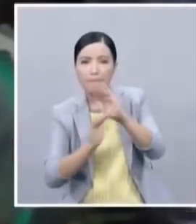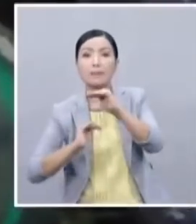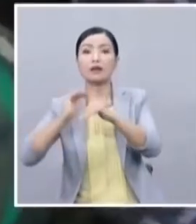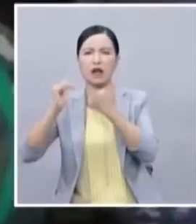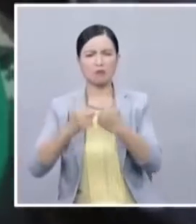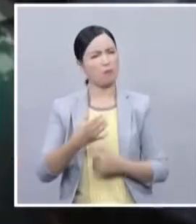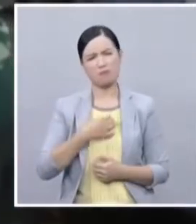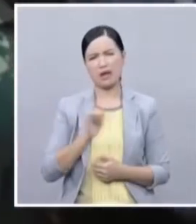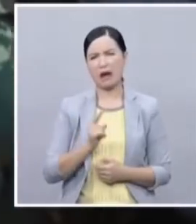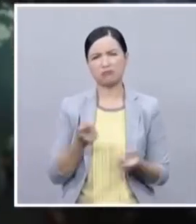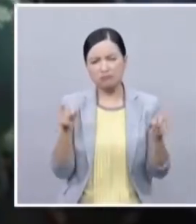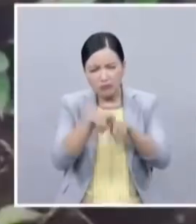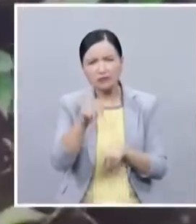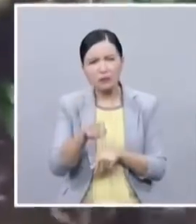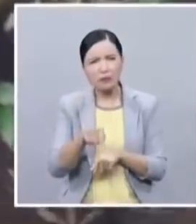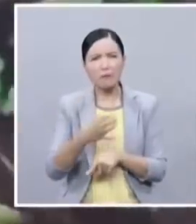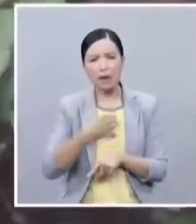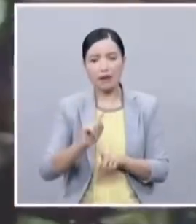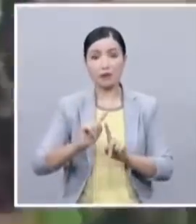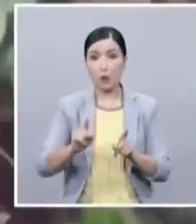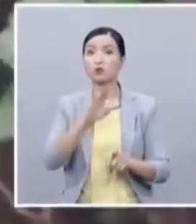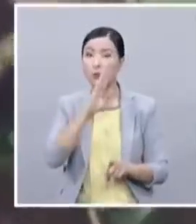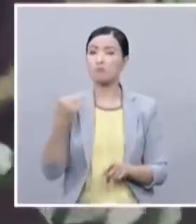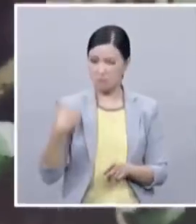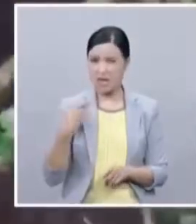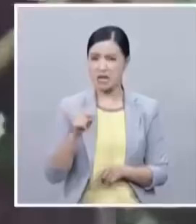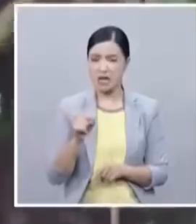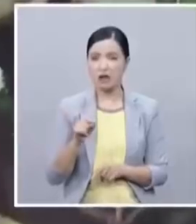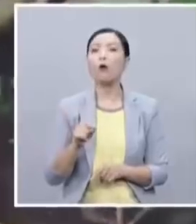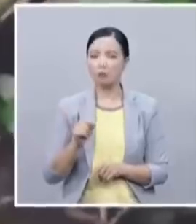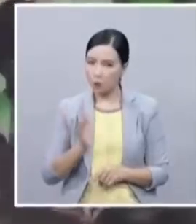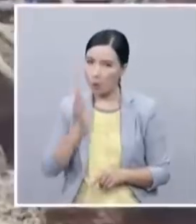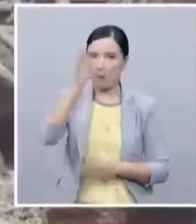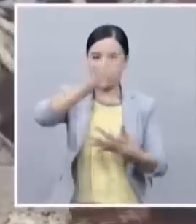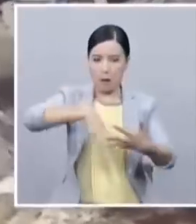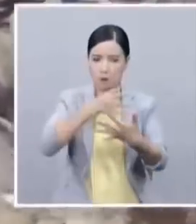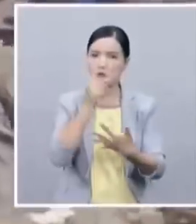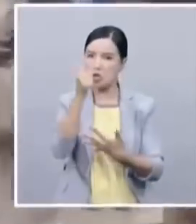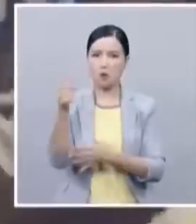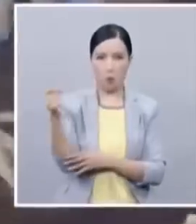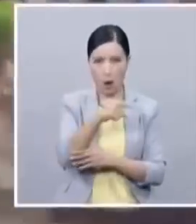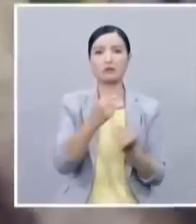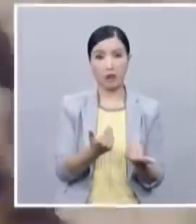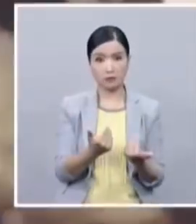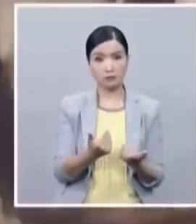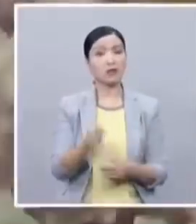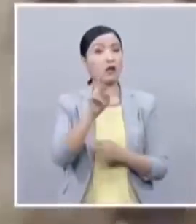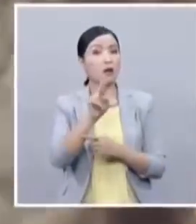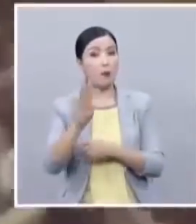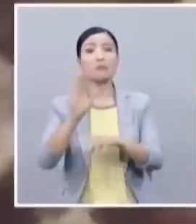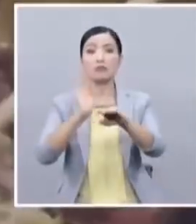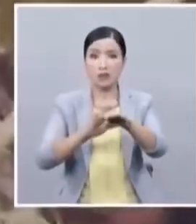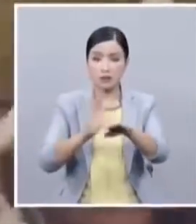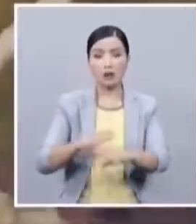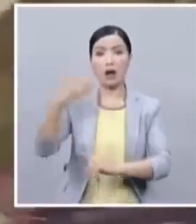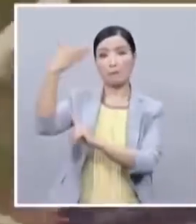ไม่มีปัญหาอีกนะครับในครั้งต่อไปต้องสมบูรณ์ที่สุดนะครับการวางแผนการจัดทำระบบแจ้งเตือนภัยต่างๆป้